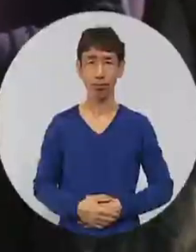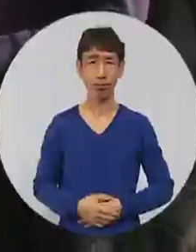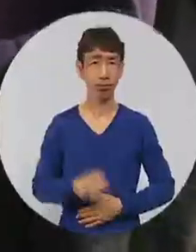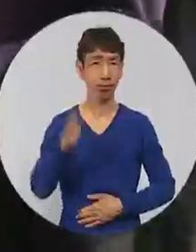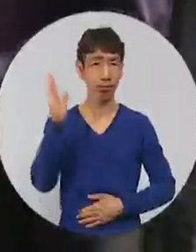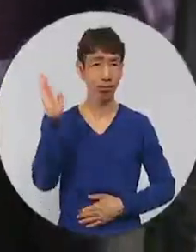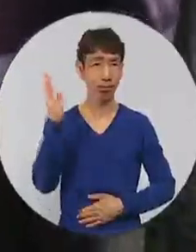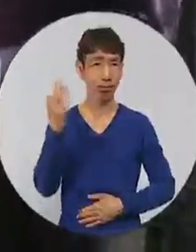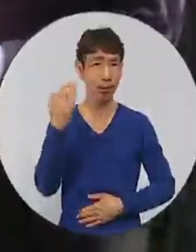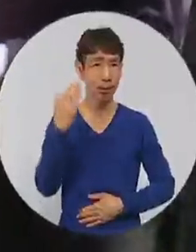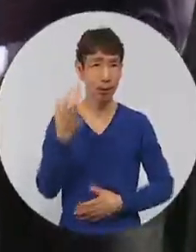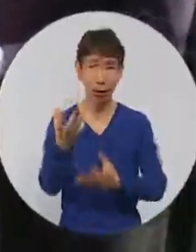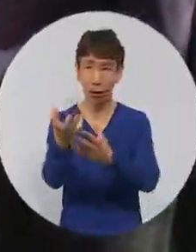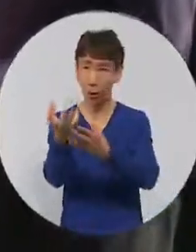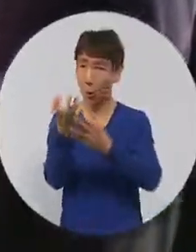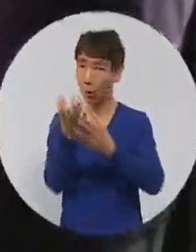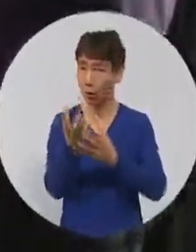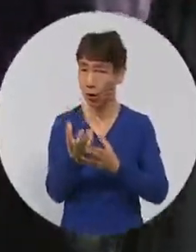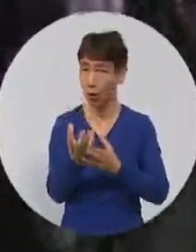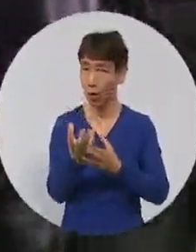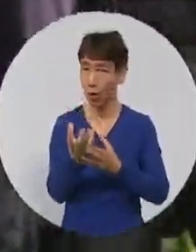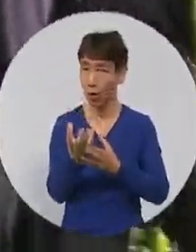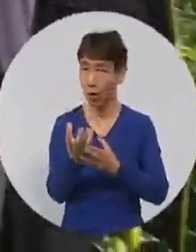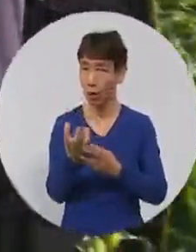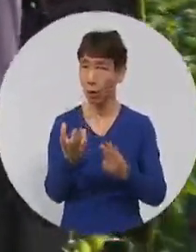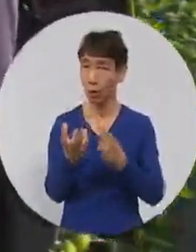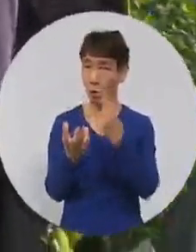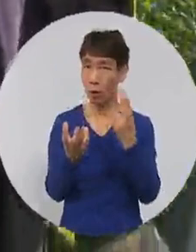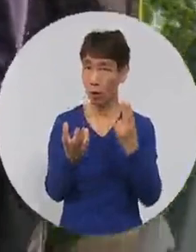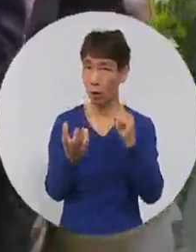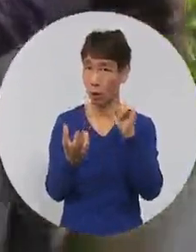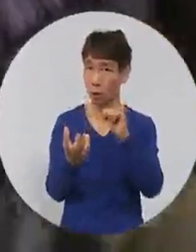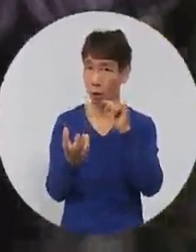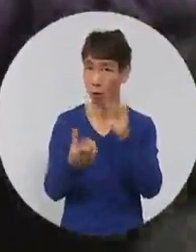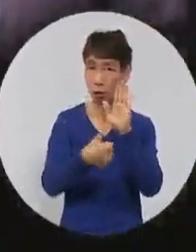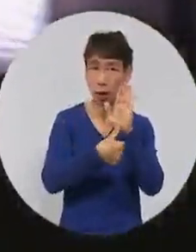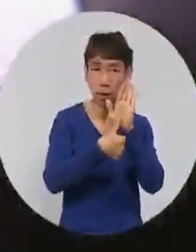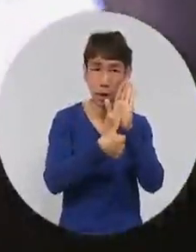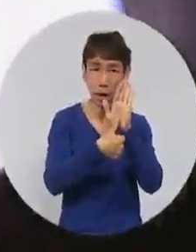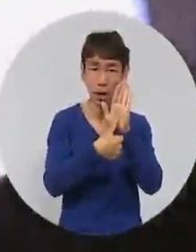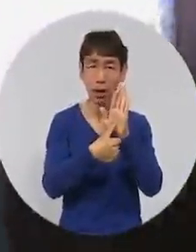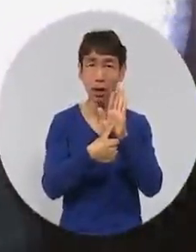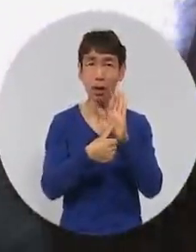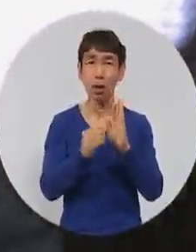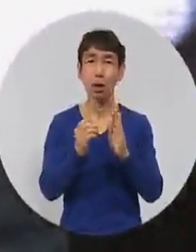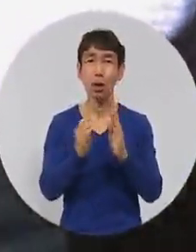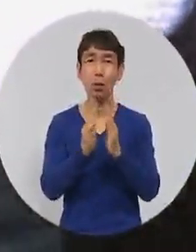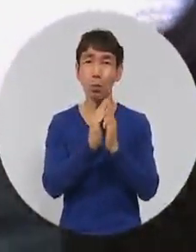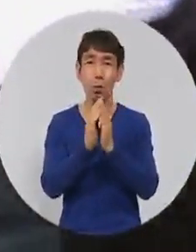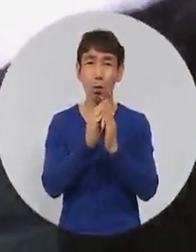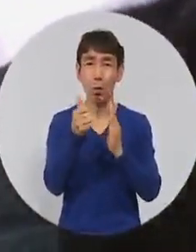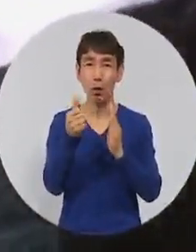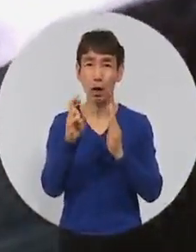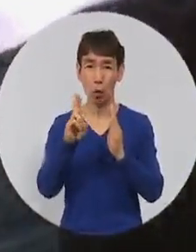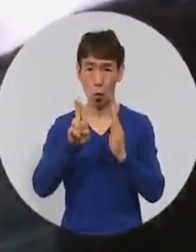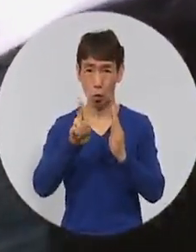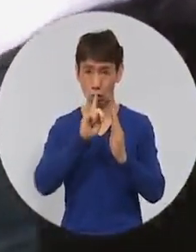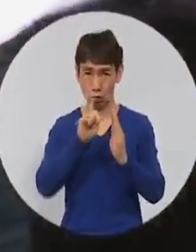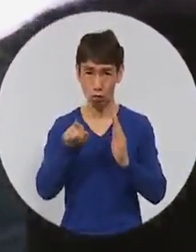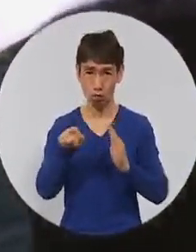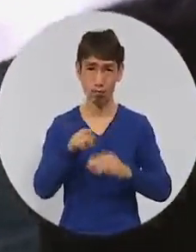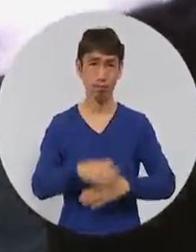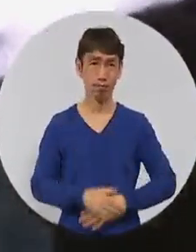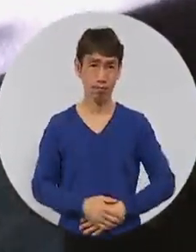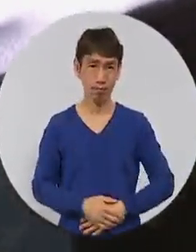先ほど収穫したトマトです。桃太郎です。で、本当に柔らかい種類なんで、あ